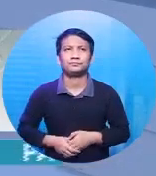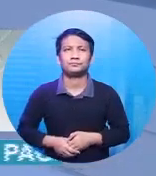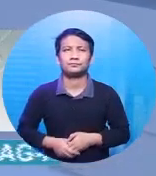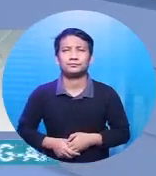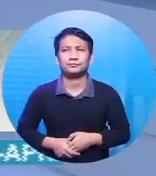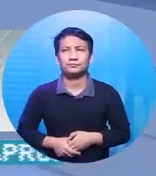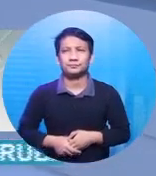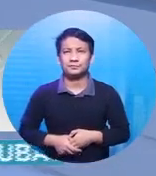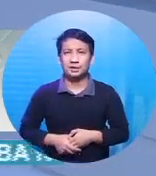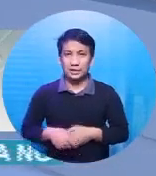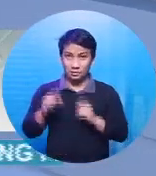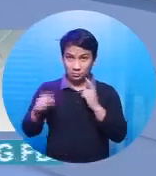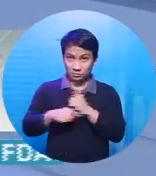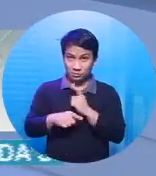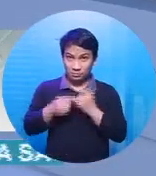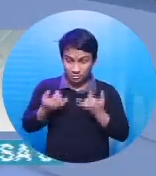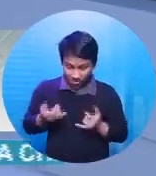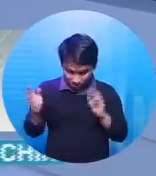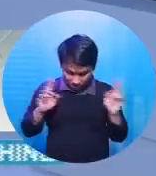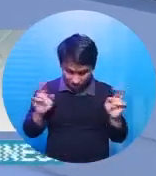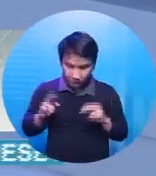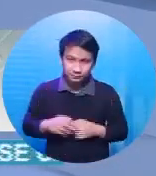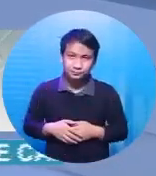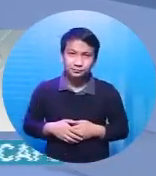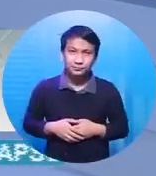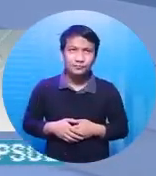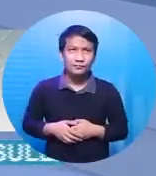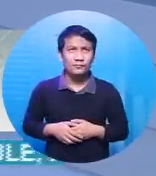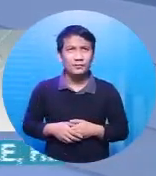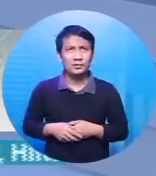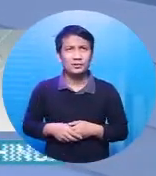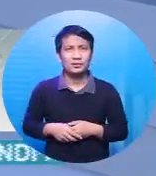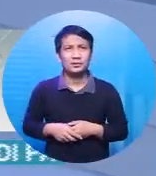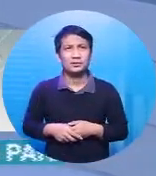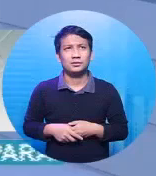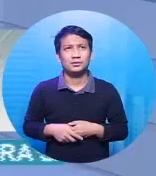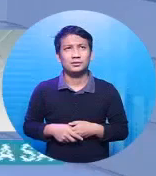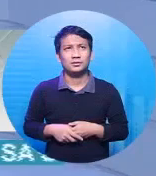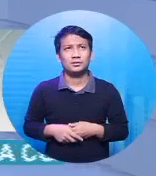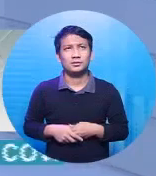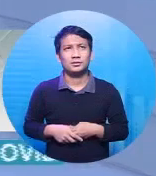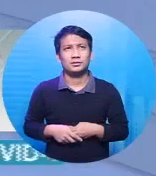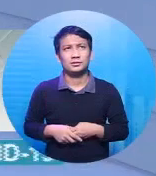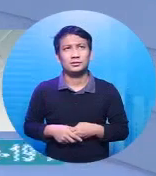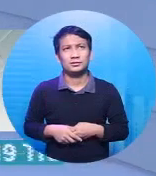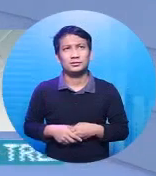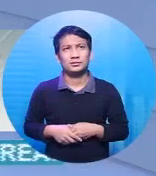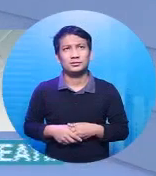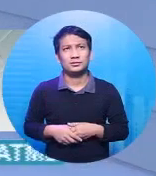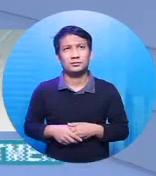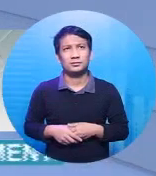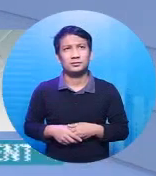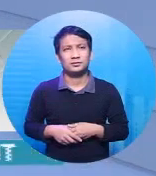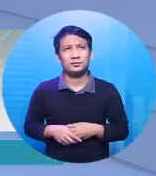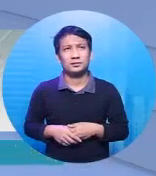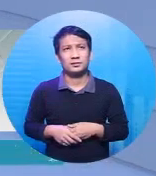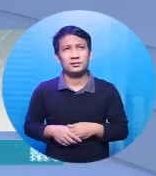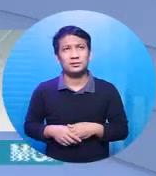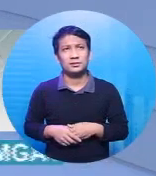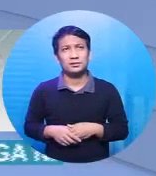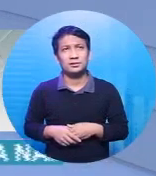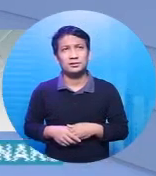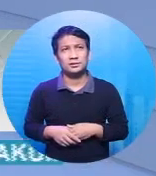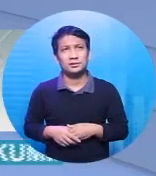Jennifer at Miss Jasmine. Yung music ko, yung gusto ko yung song na Idol in Action siguro. Naka-ready na